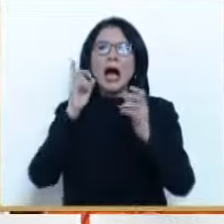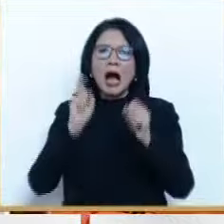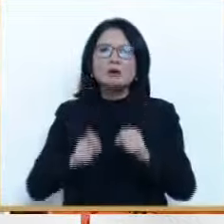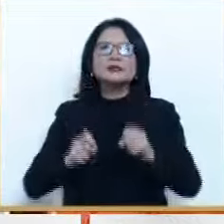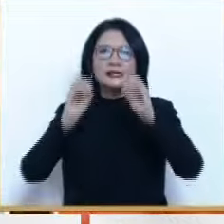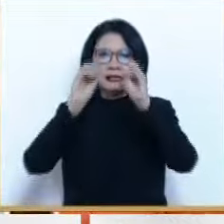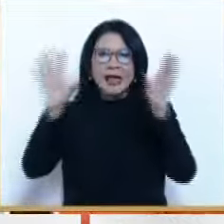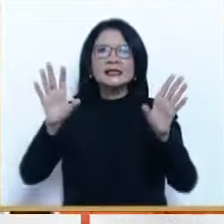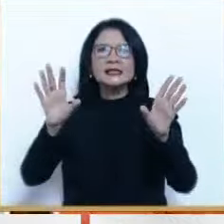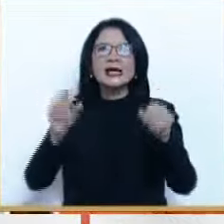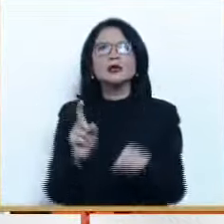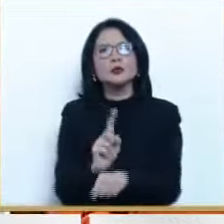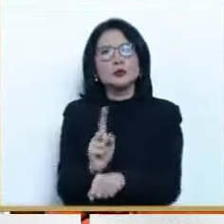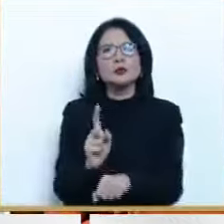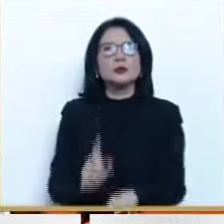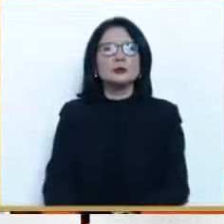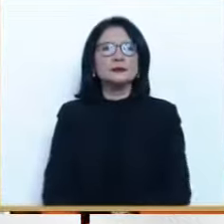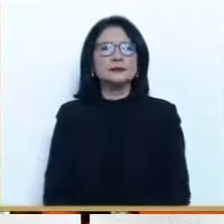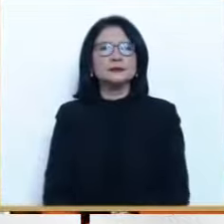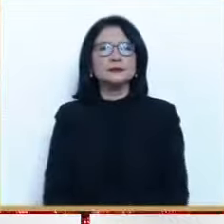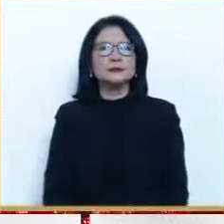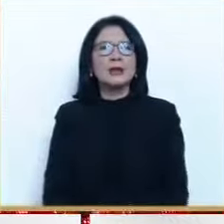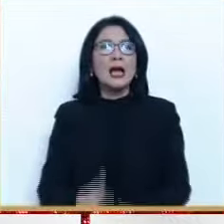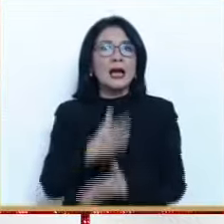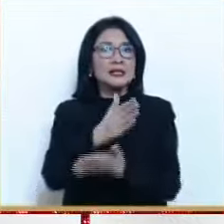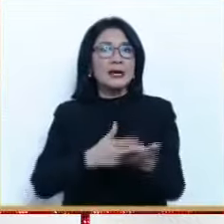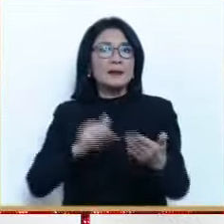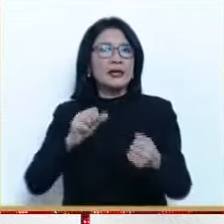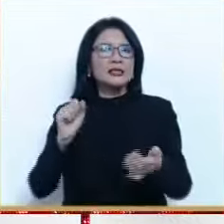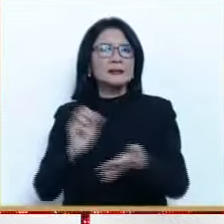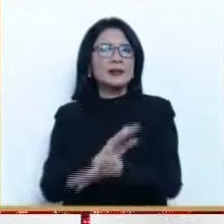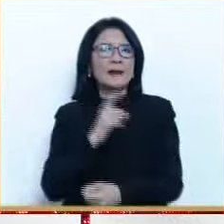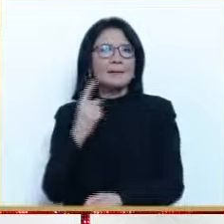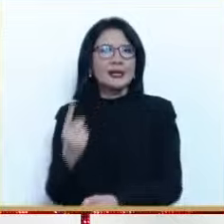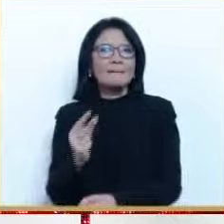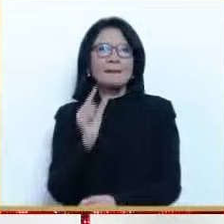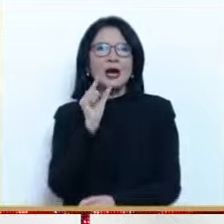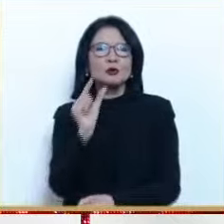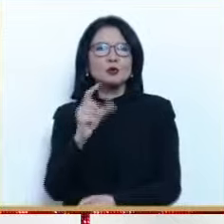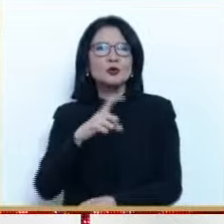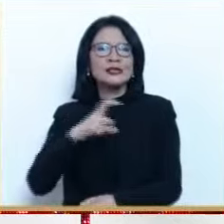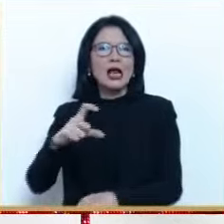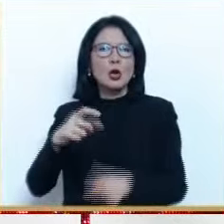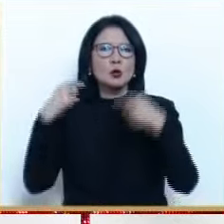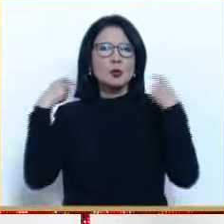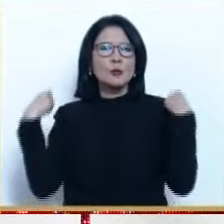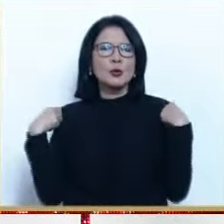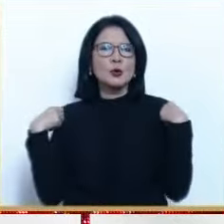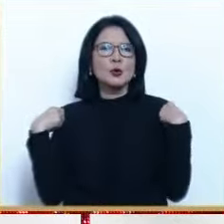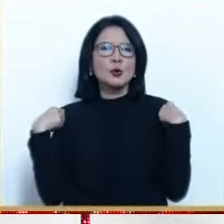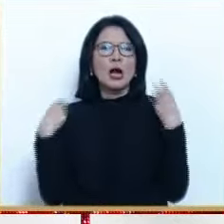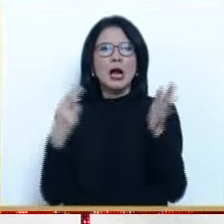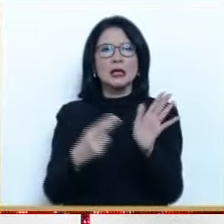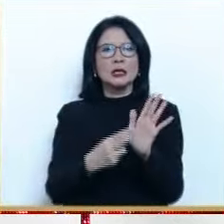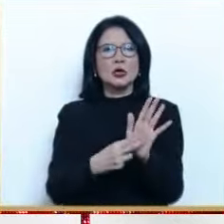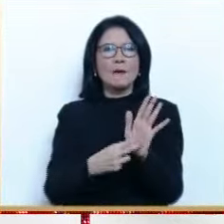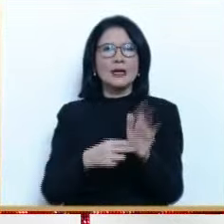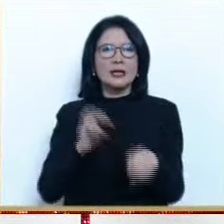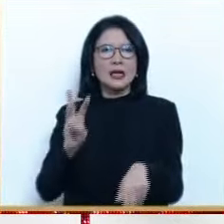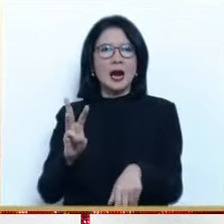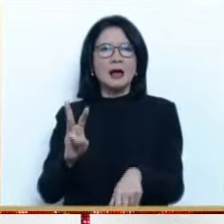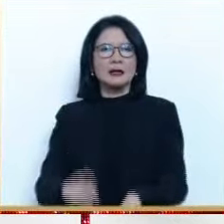terlebih dahulu dan pada segmen Ini kesempatan pertama kami berikan untuk calon gubernur nomor urut